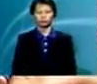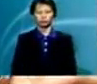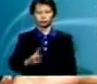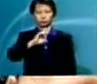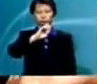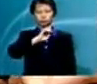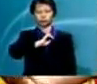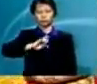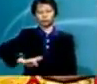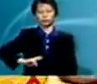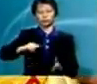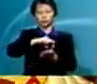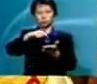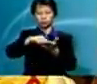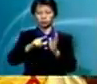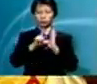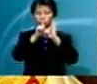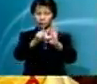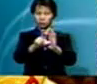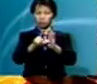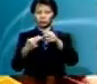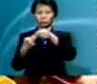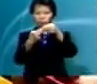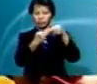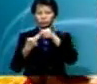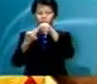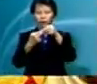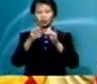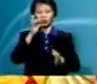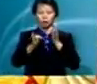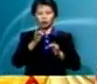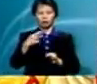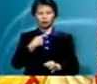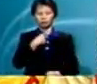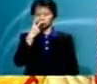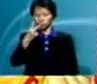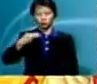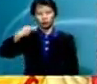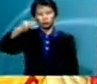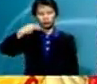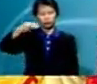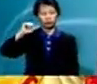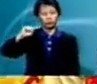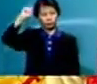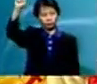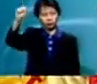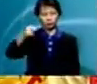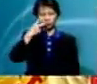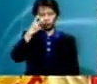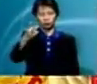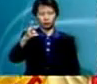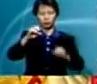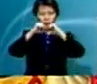ini adalah lambang kepada perpaduan. Kalau kita tengok dalam sejarah merdeka sendiri, tengok di situ